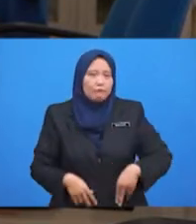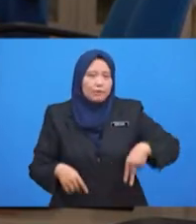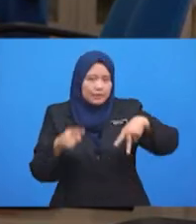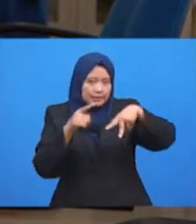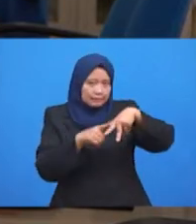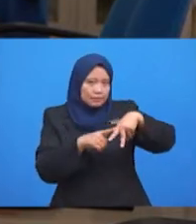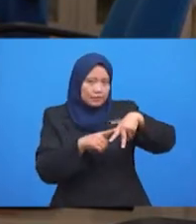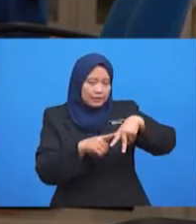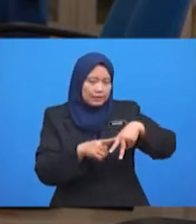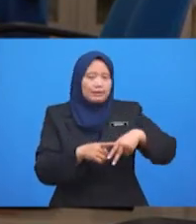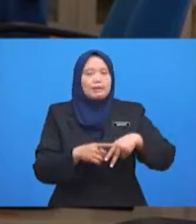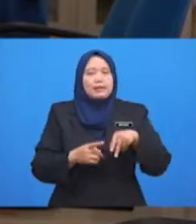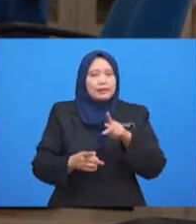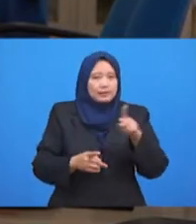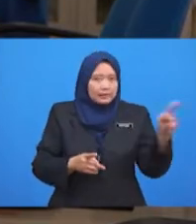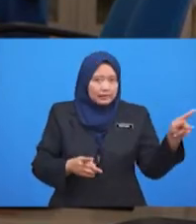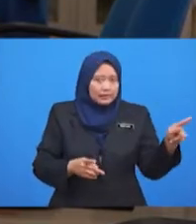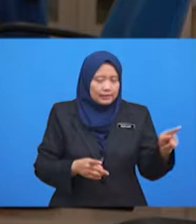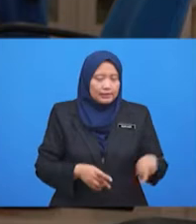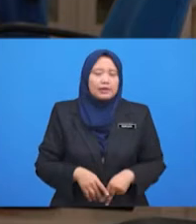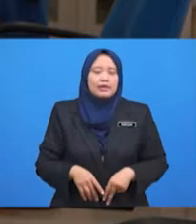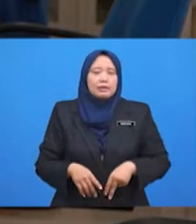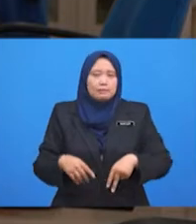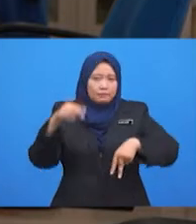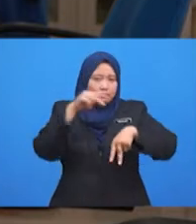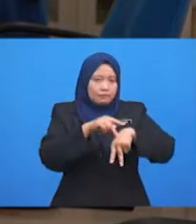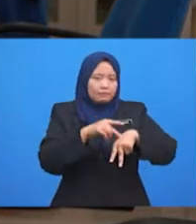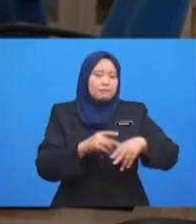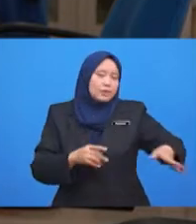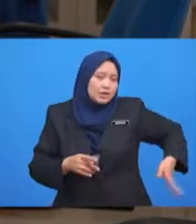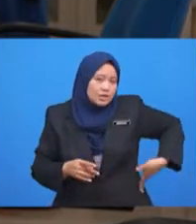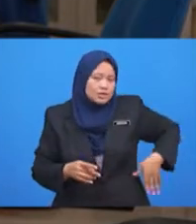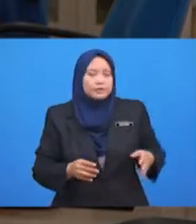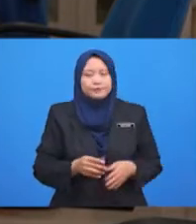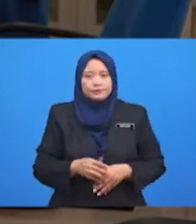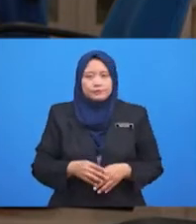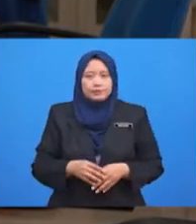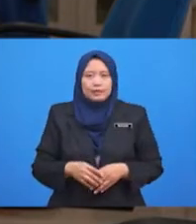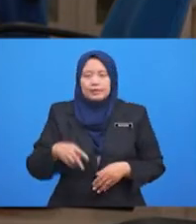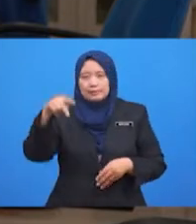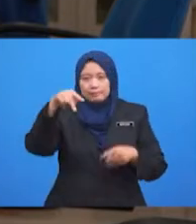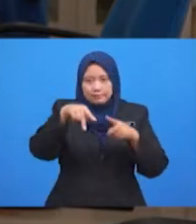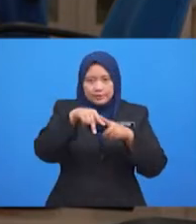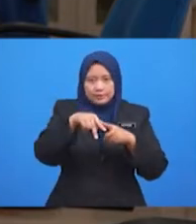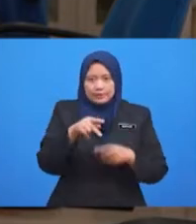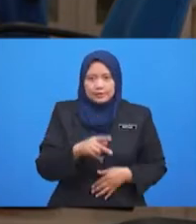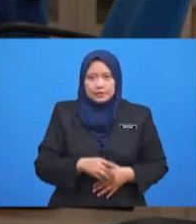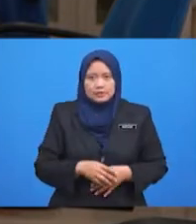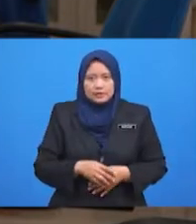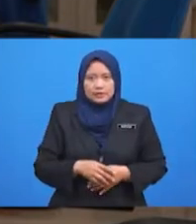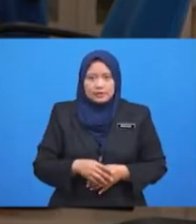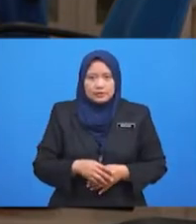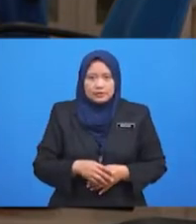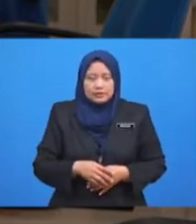kiri, naik ke bahagian peha dan belakang badan. Kemudian, minta pelanggan untuk